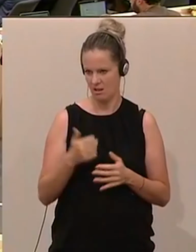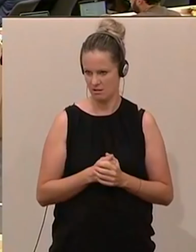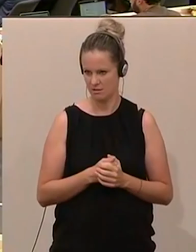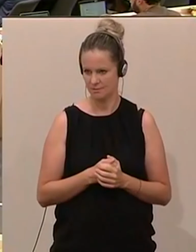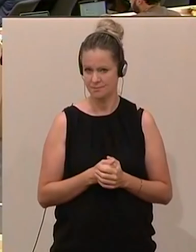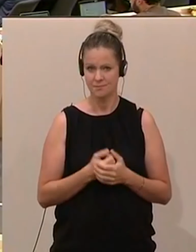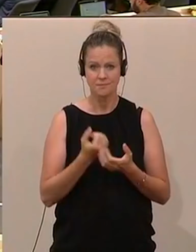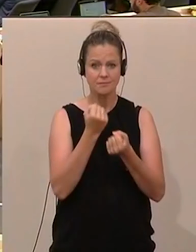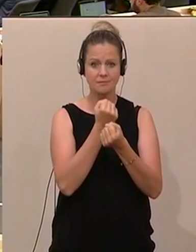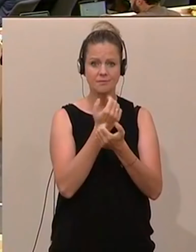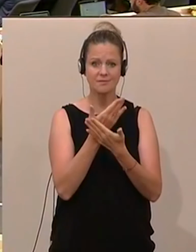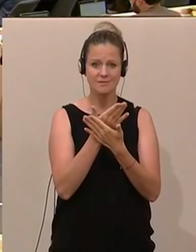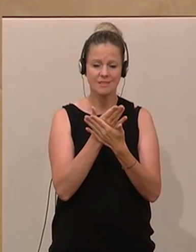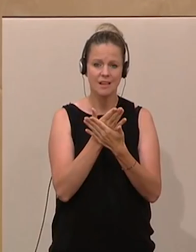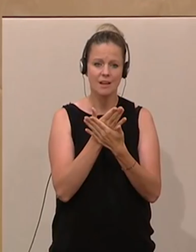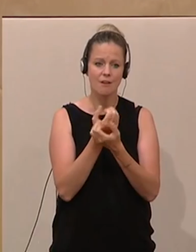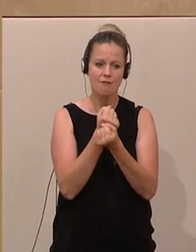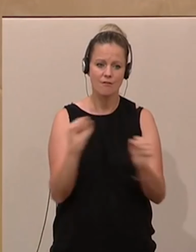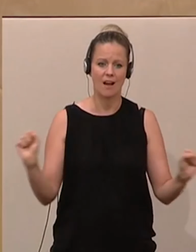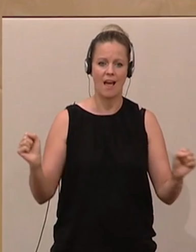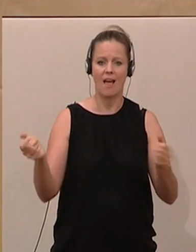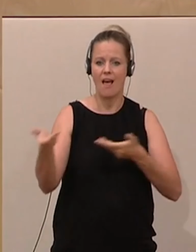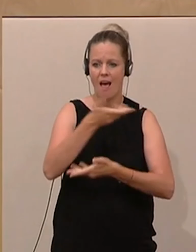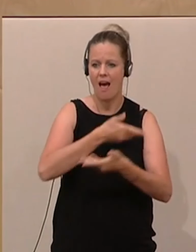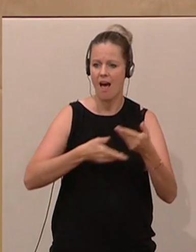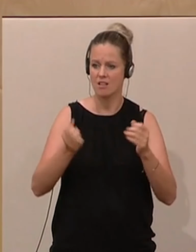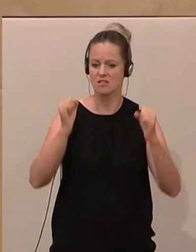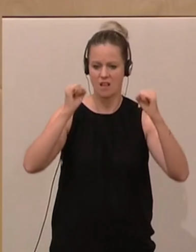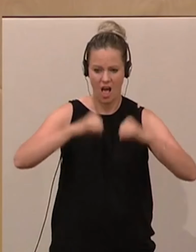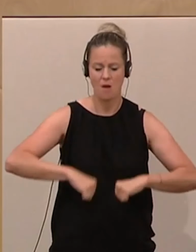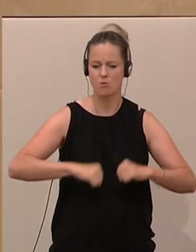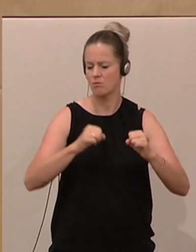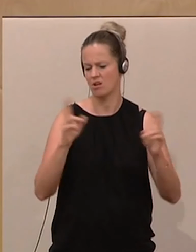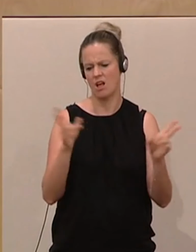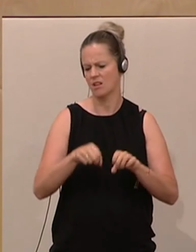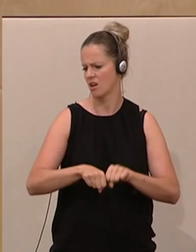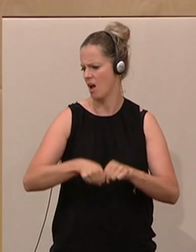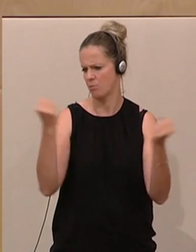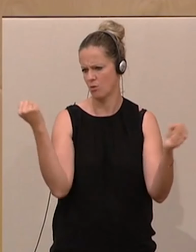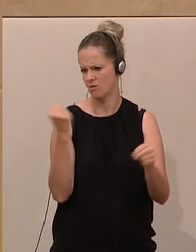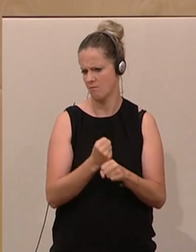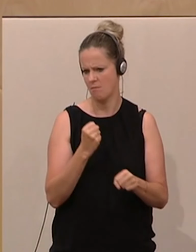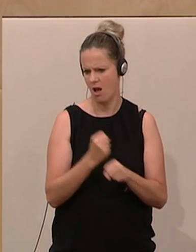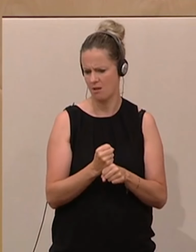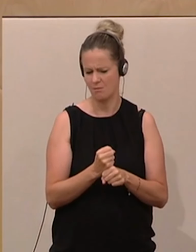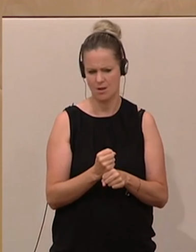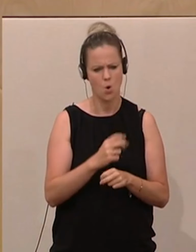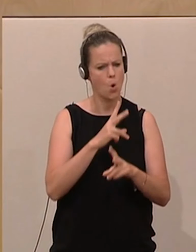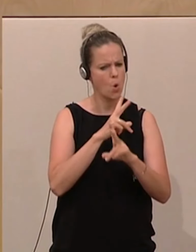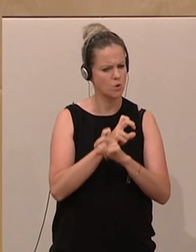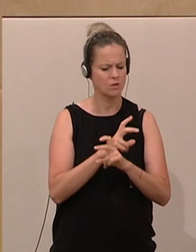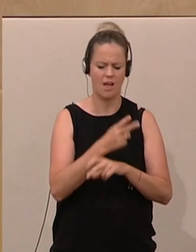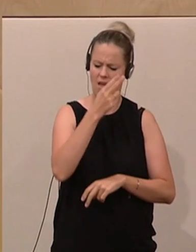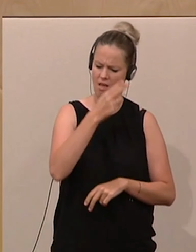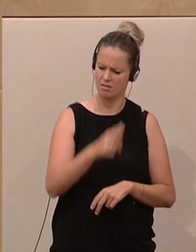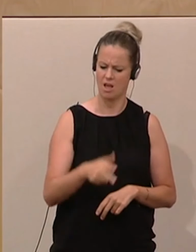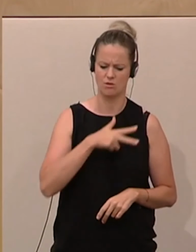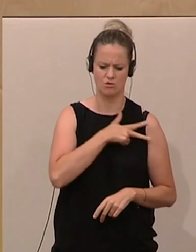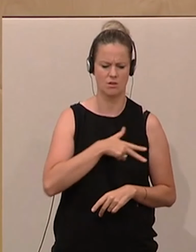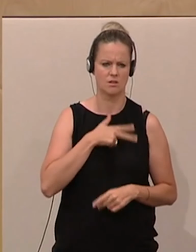freihandelsabkommen zerstören können nicht mit österreich dafür verbürgt sich die sozialdemokratie